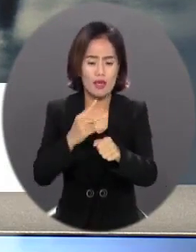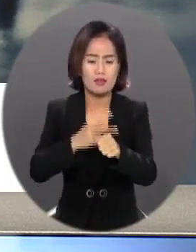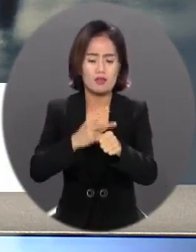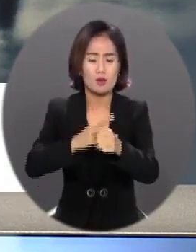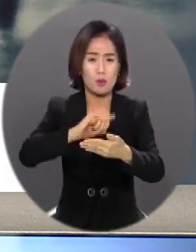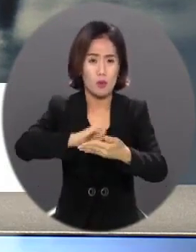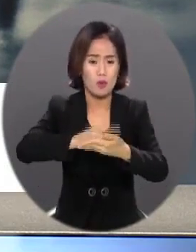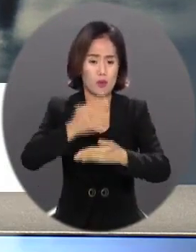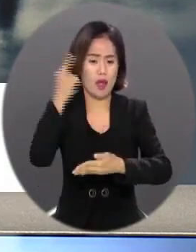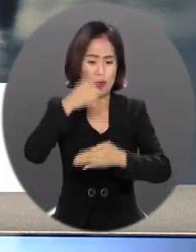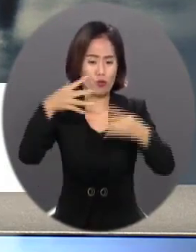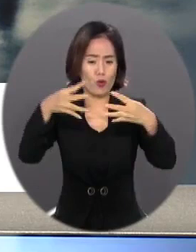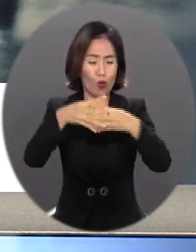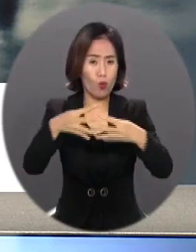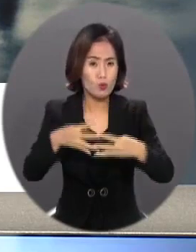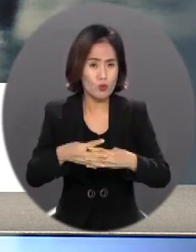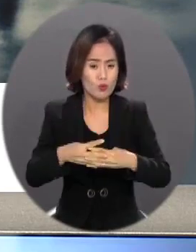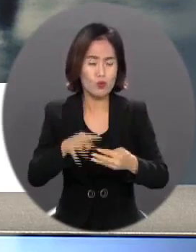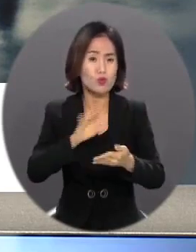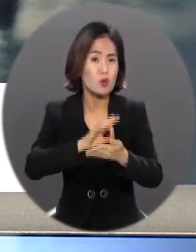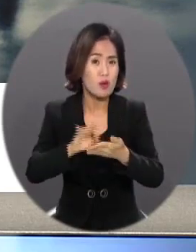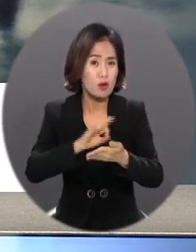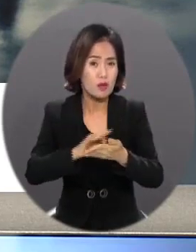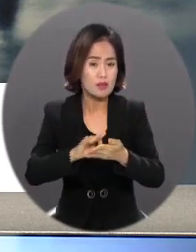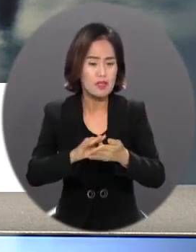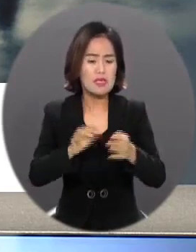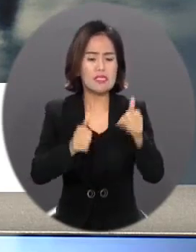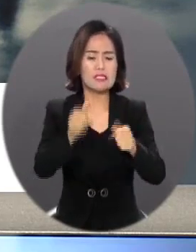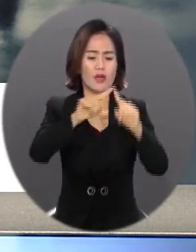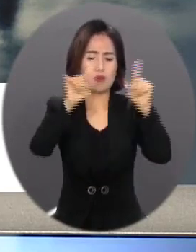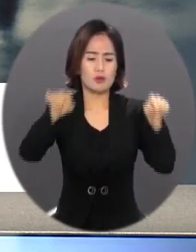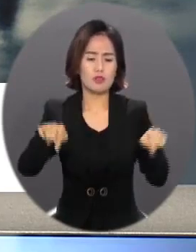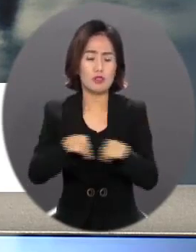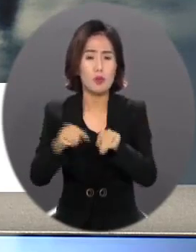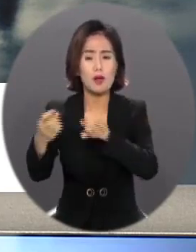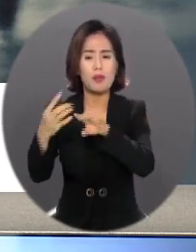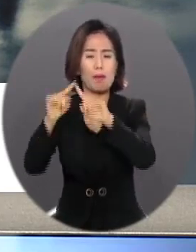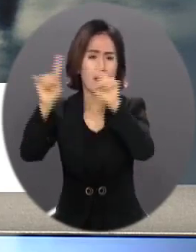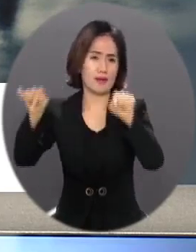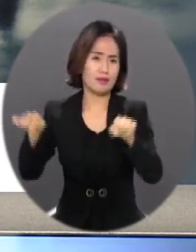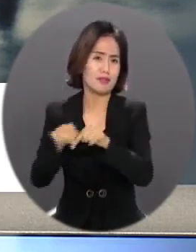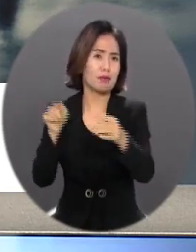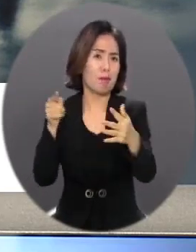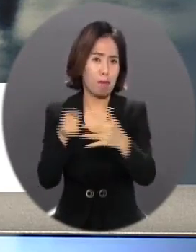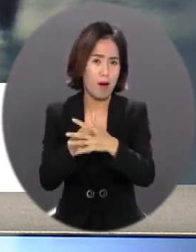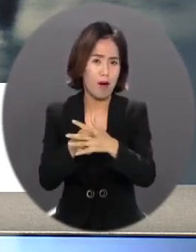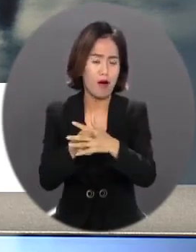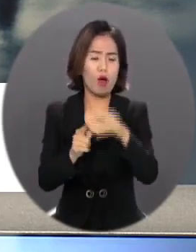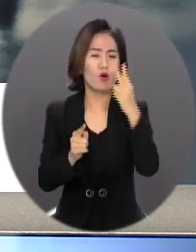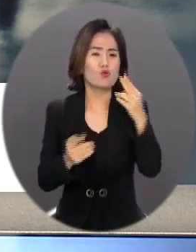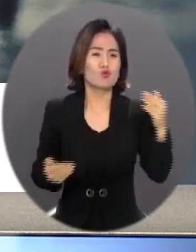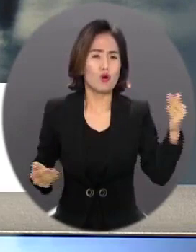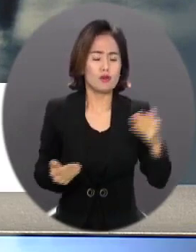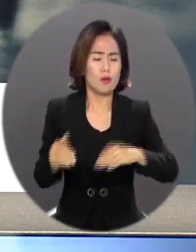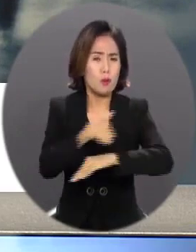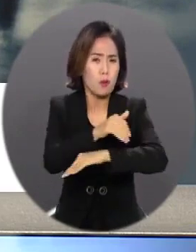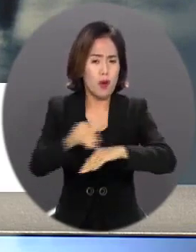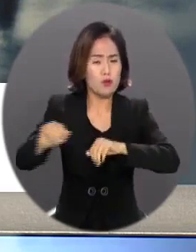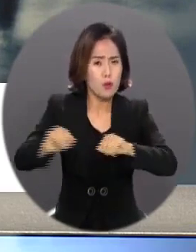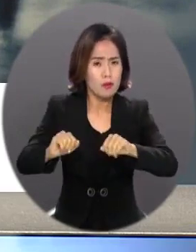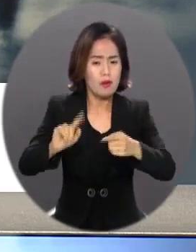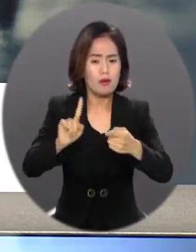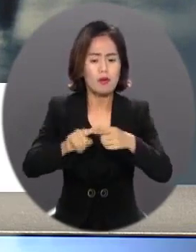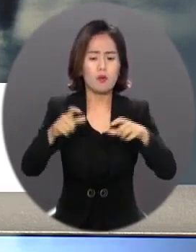노트북에 악성 코드를 심어서 시험지와 답안지를 알아낸 거였습니다. 두 학생의 계획적인 범죄 행각에